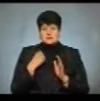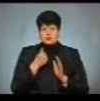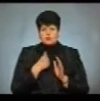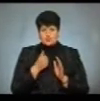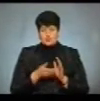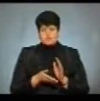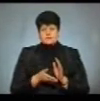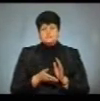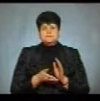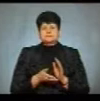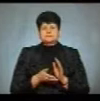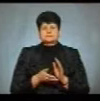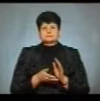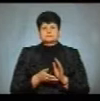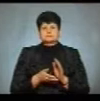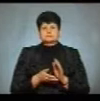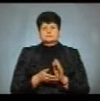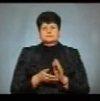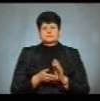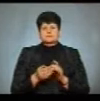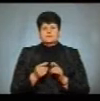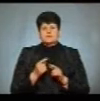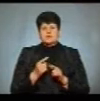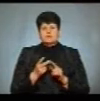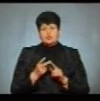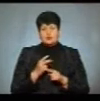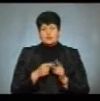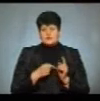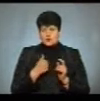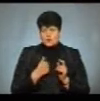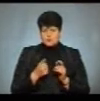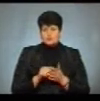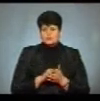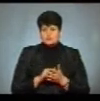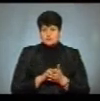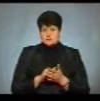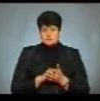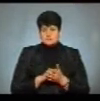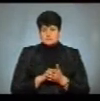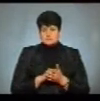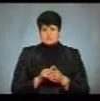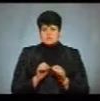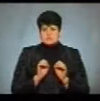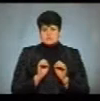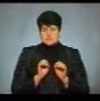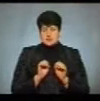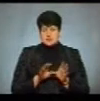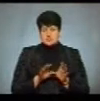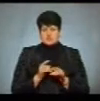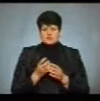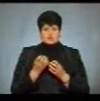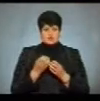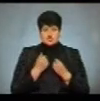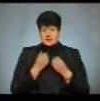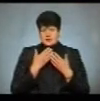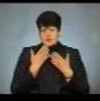році, у другій половині року. Паперів, документації здачі в даний час ще